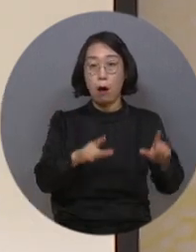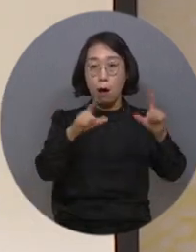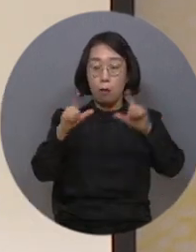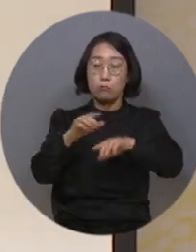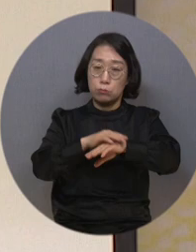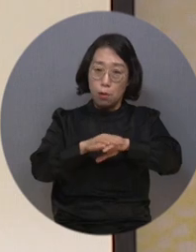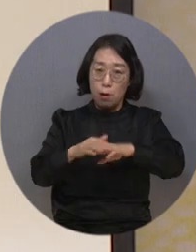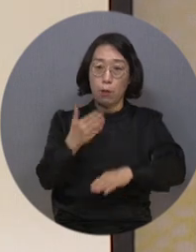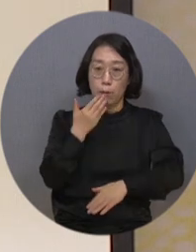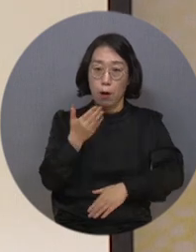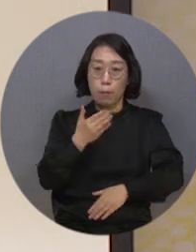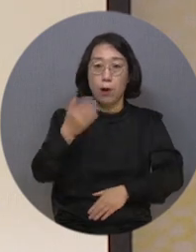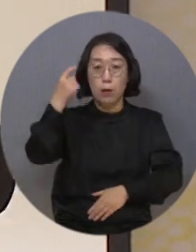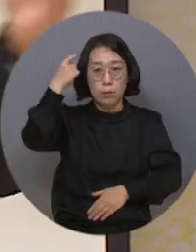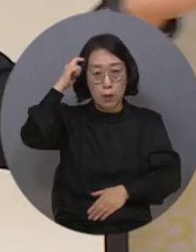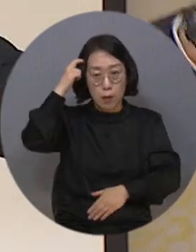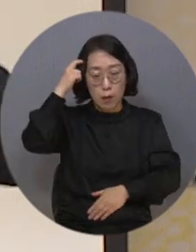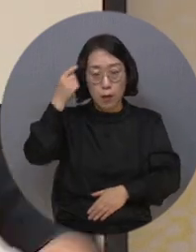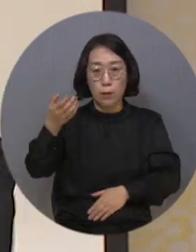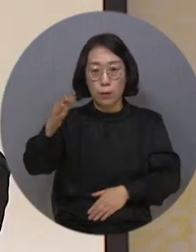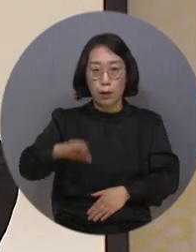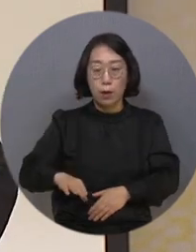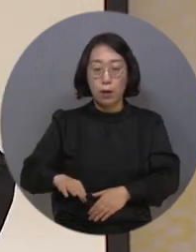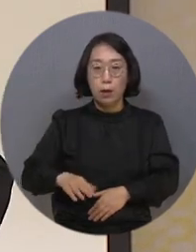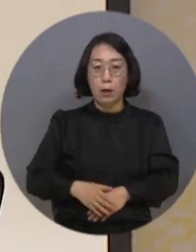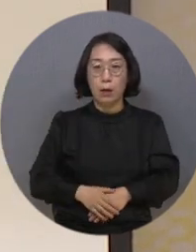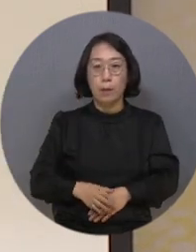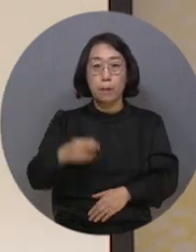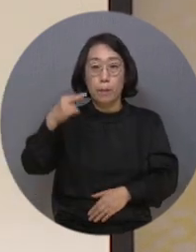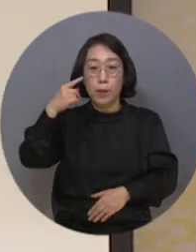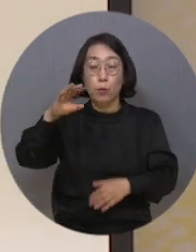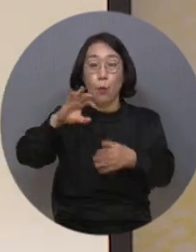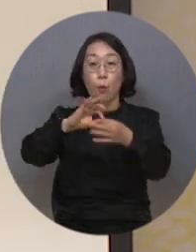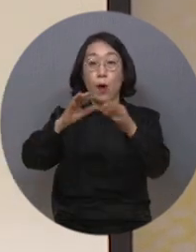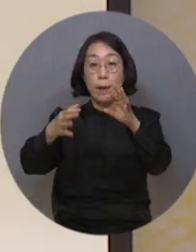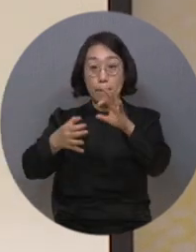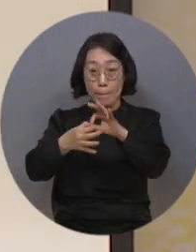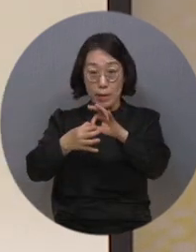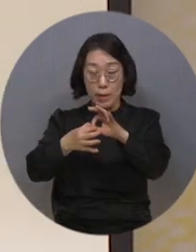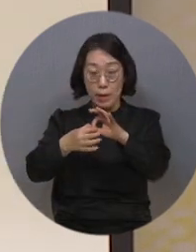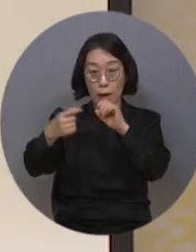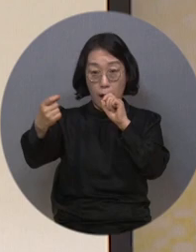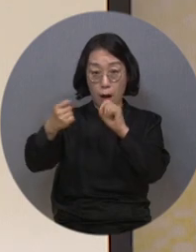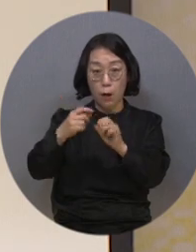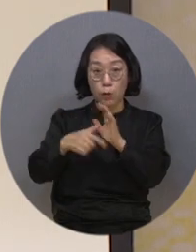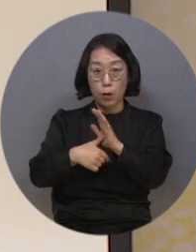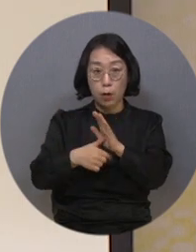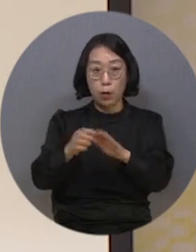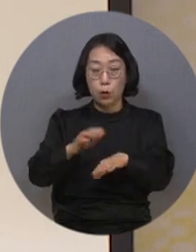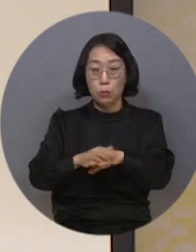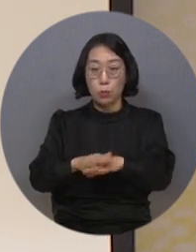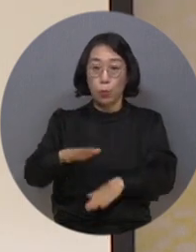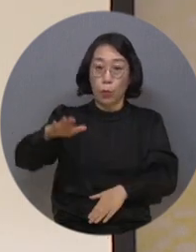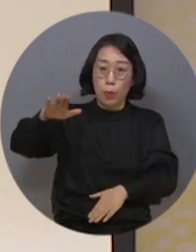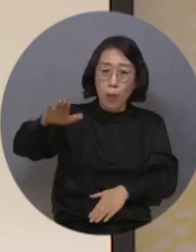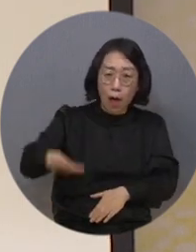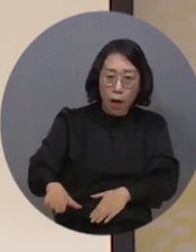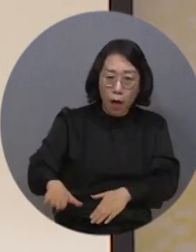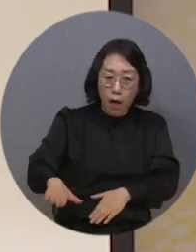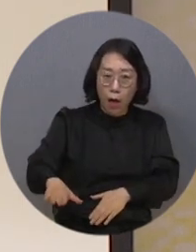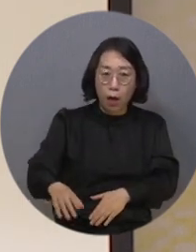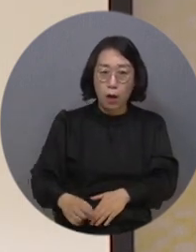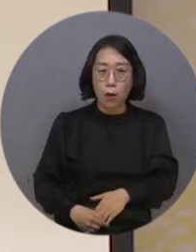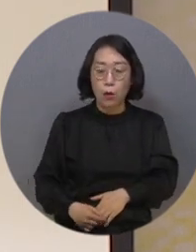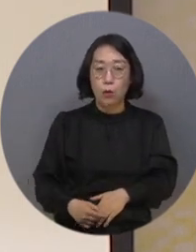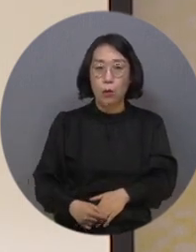있겠다라고 생각했는데, 애틀랜타 올림픽을 앞두고 경사로를 내려가다가 손을 짚었는데 손하고